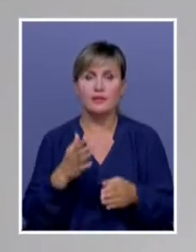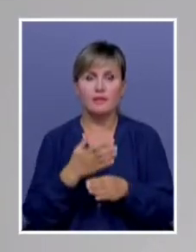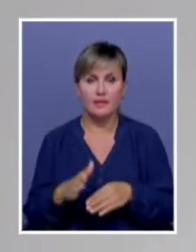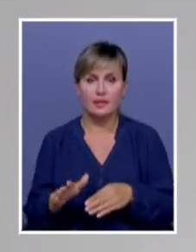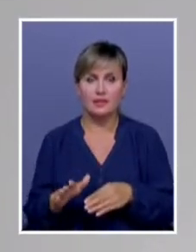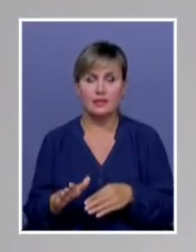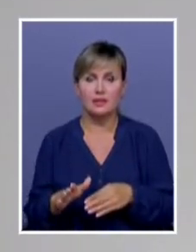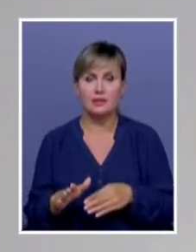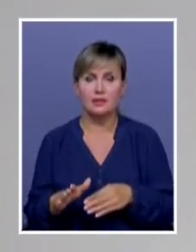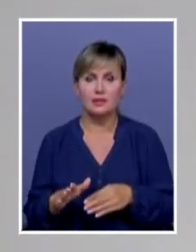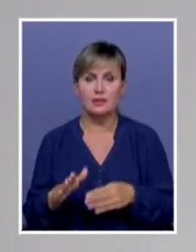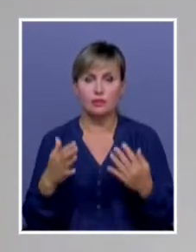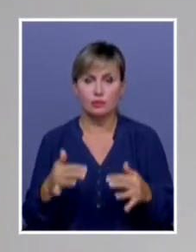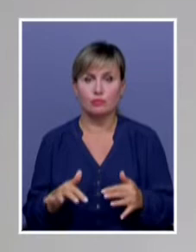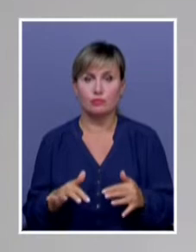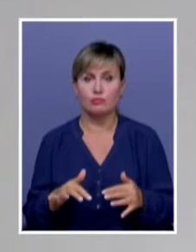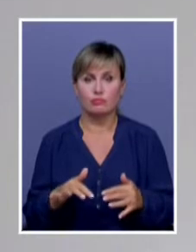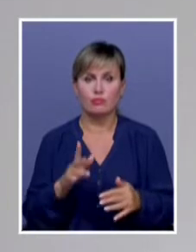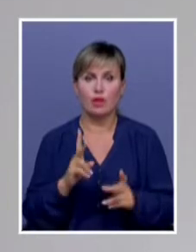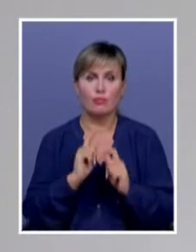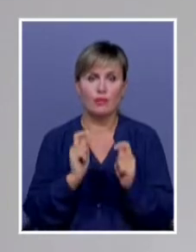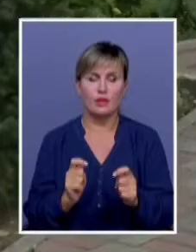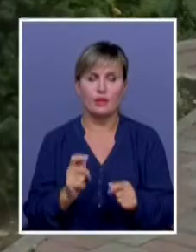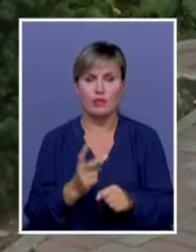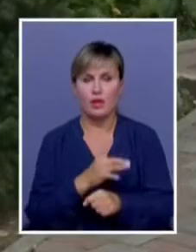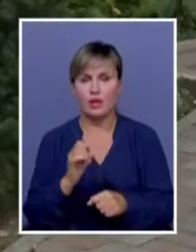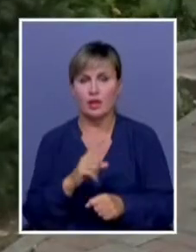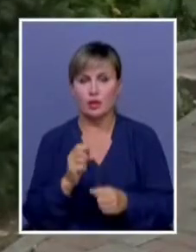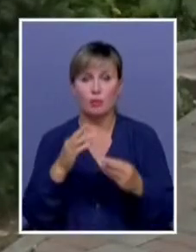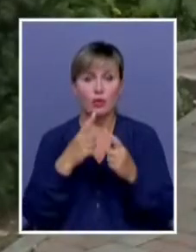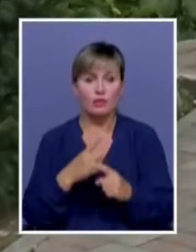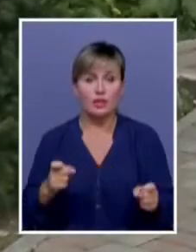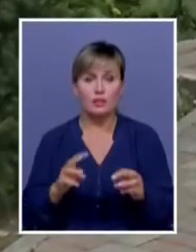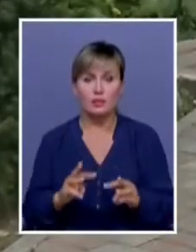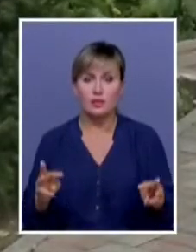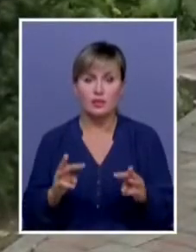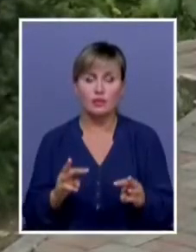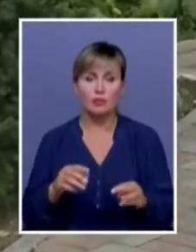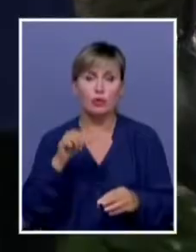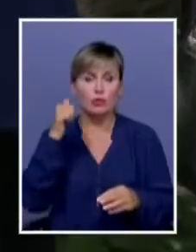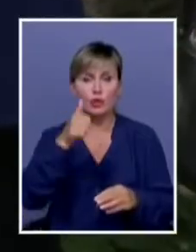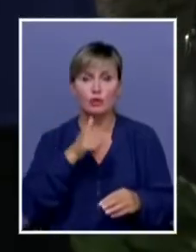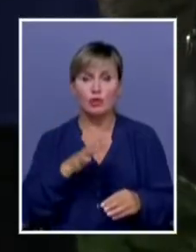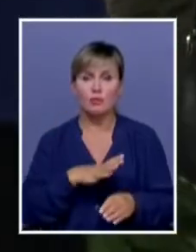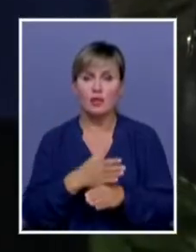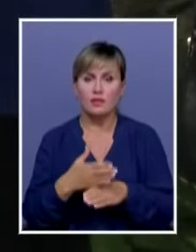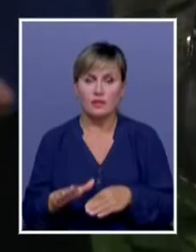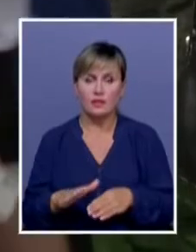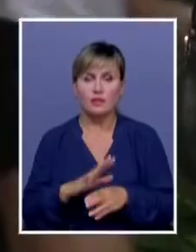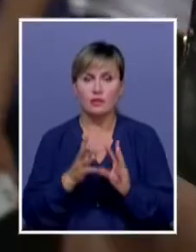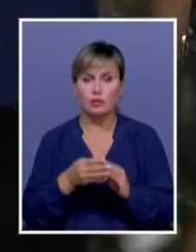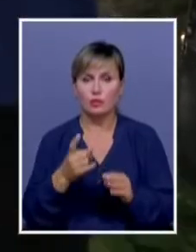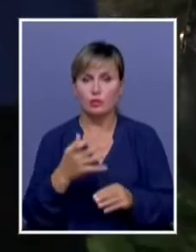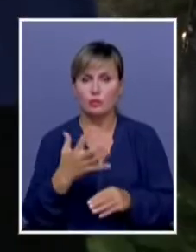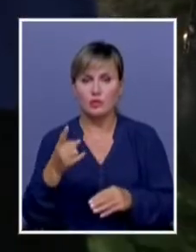и потом уже присуждено в два раза больше грант. По информации министерства, в прошлом году было выделено всего